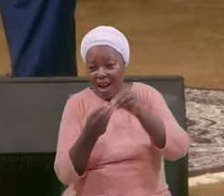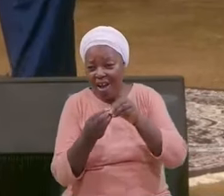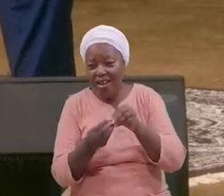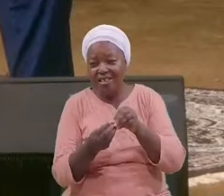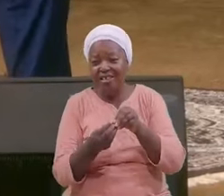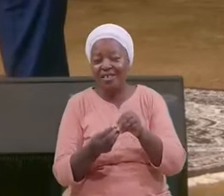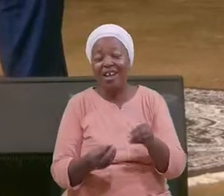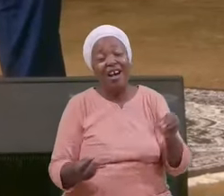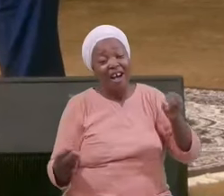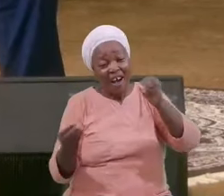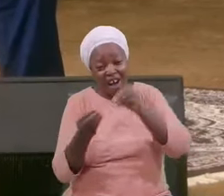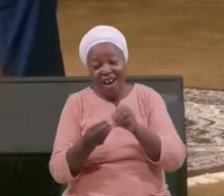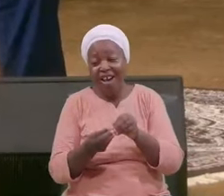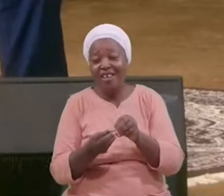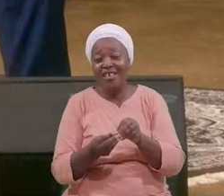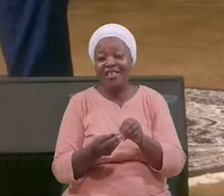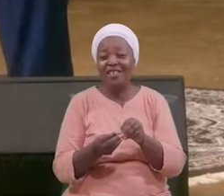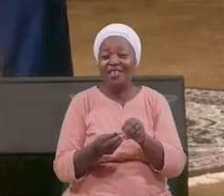ajouter.